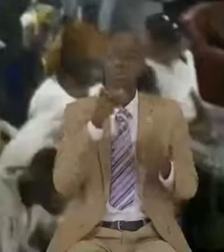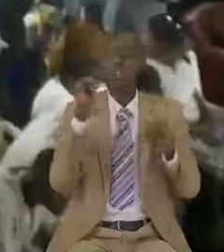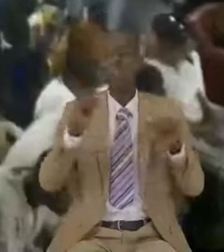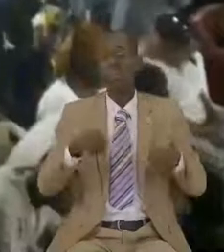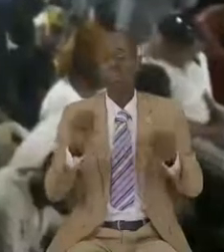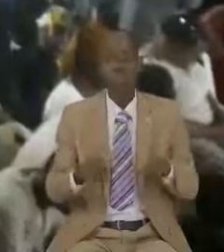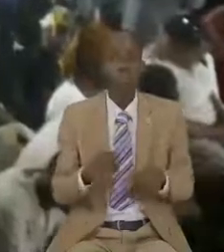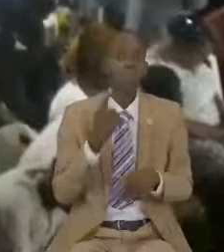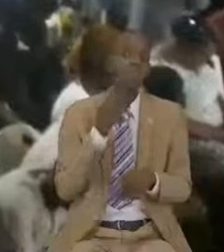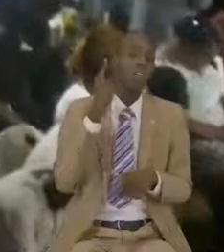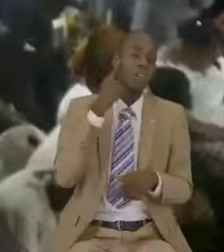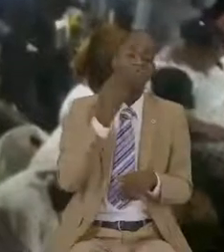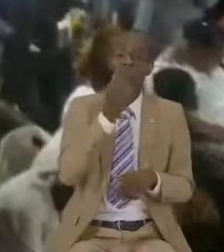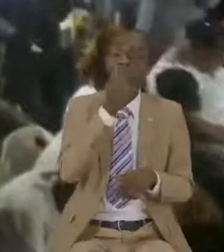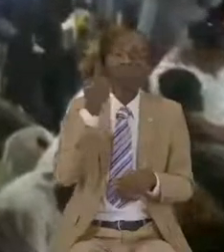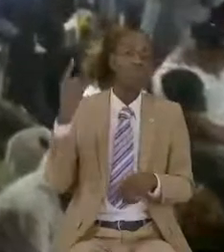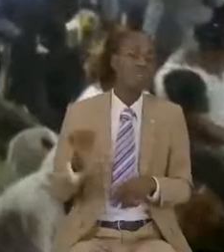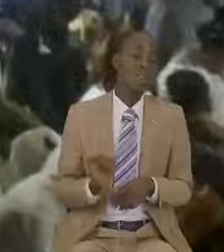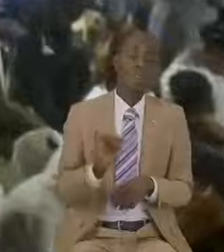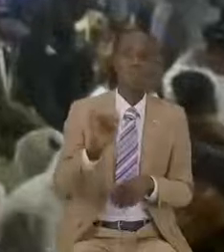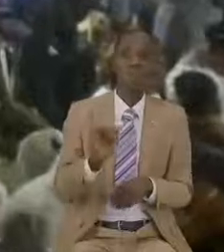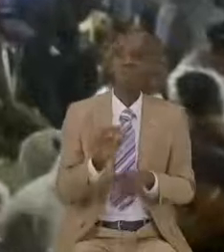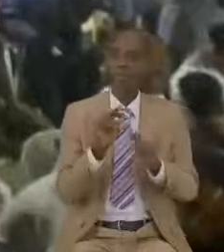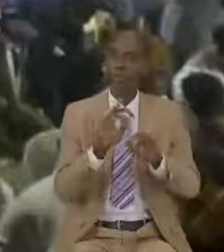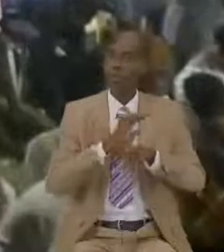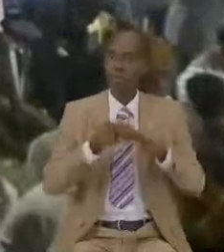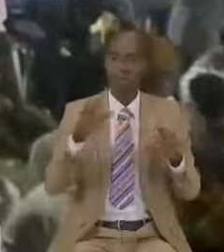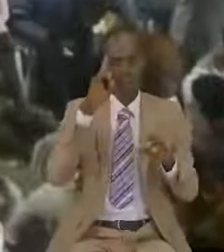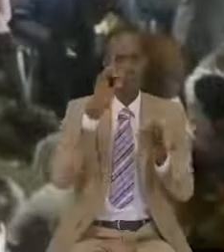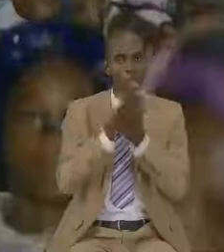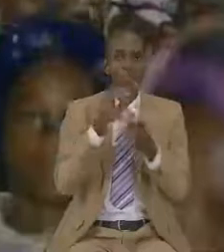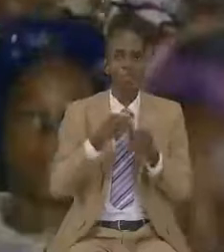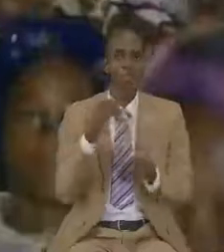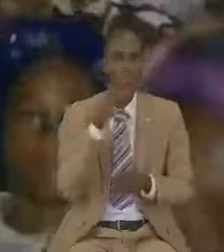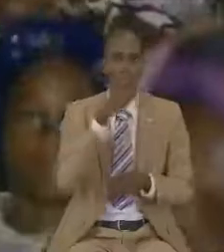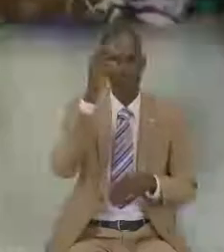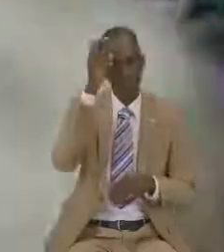les conseillers sont là. Gardez vos mains levées.